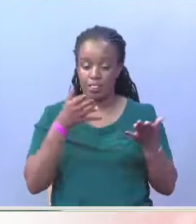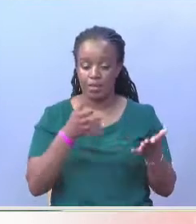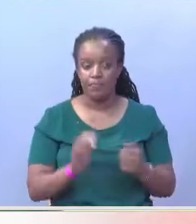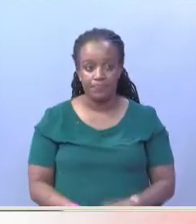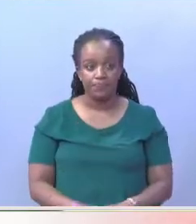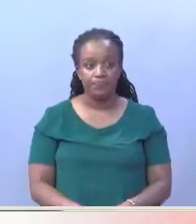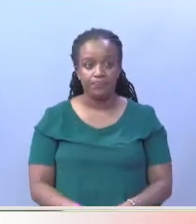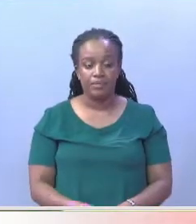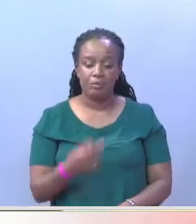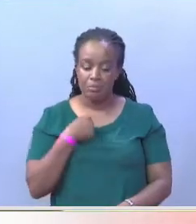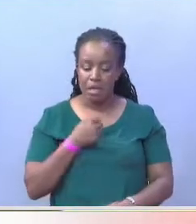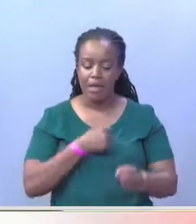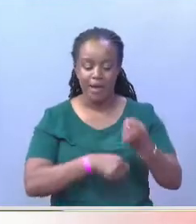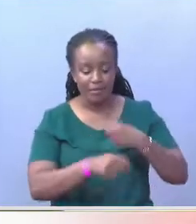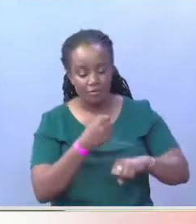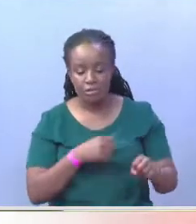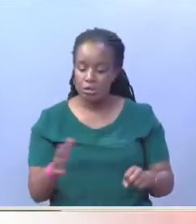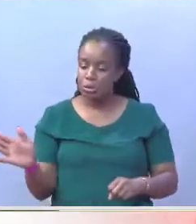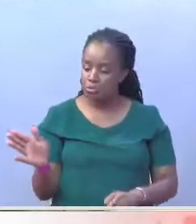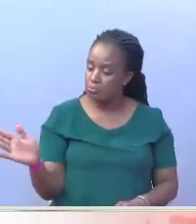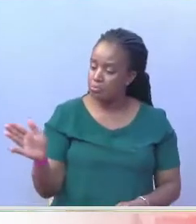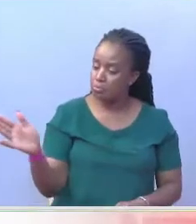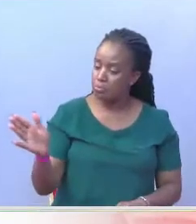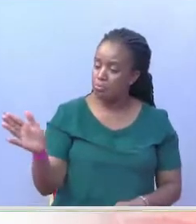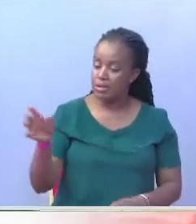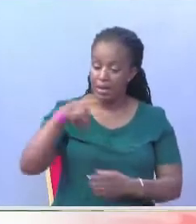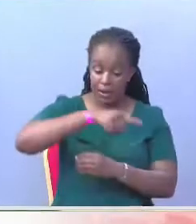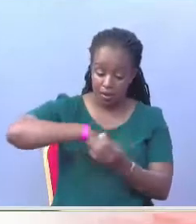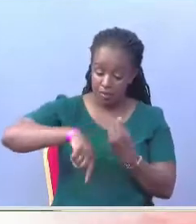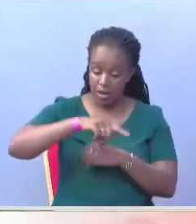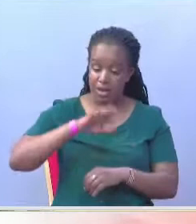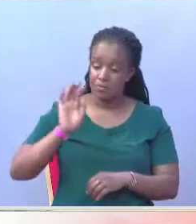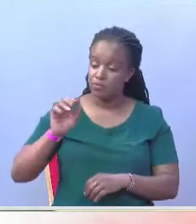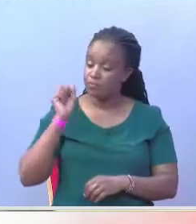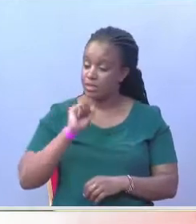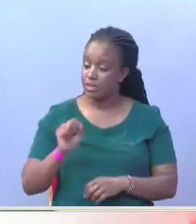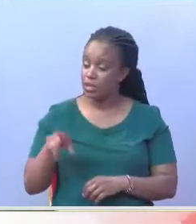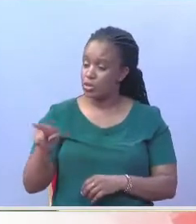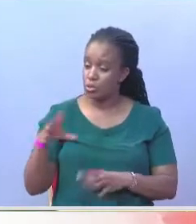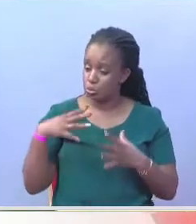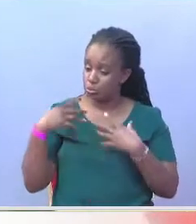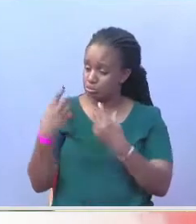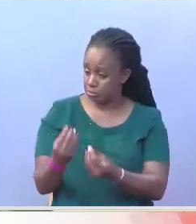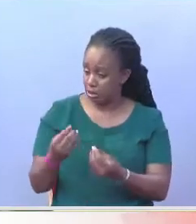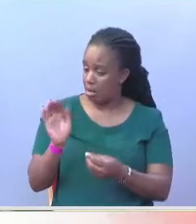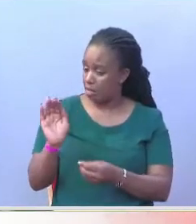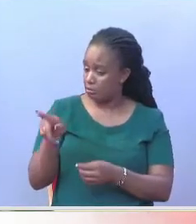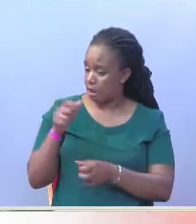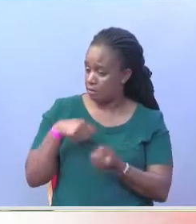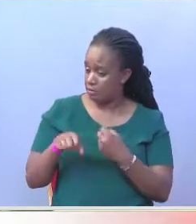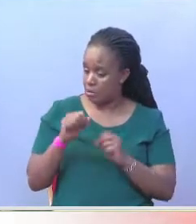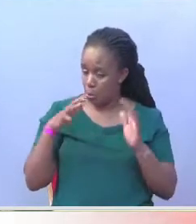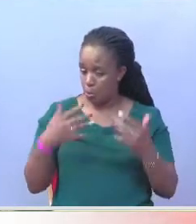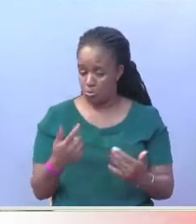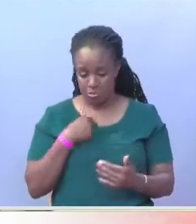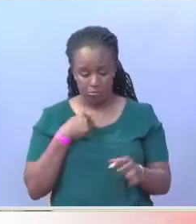Nilikuwa na shughuli zangu hapa za kubeba abiria kwa roundabout. Nikamuuliza mzee unaenda, akaniuliza shughuli yako ni nini hapa. Nikamjibu mimi